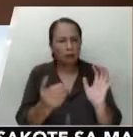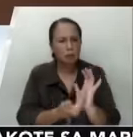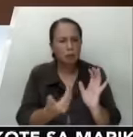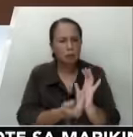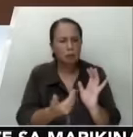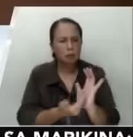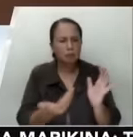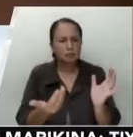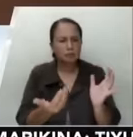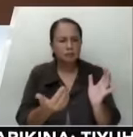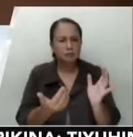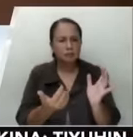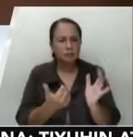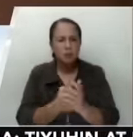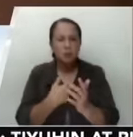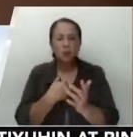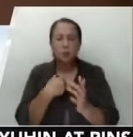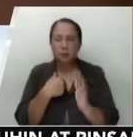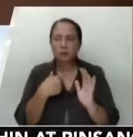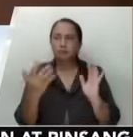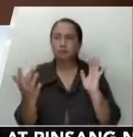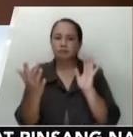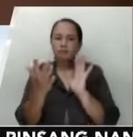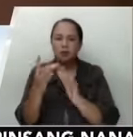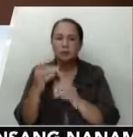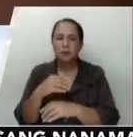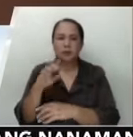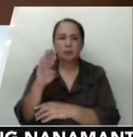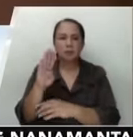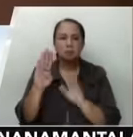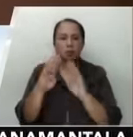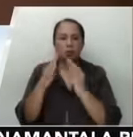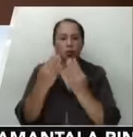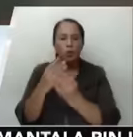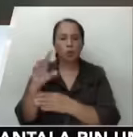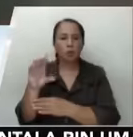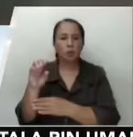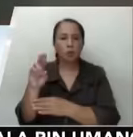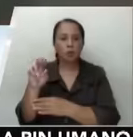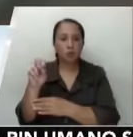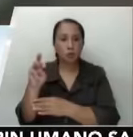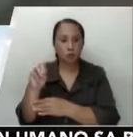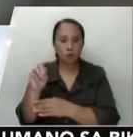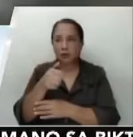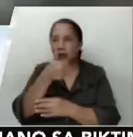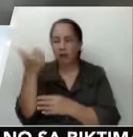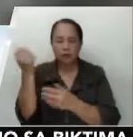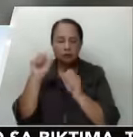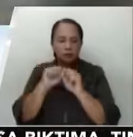we will be coordinating with the Bureau of Customs and the concerned agency.